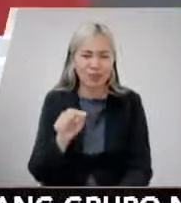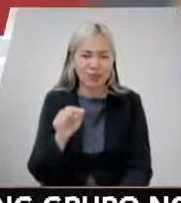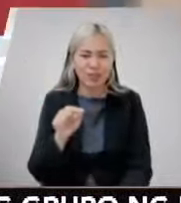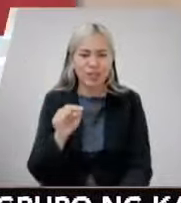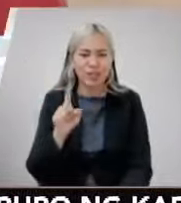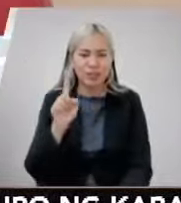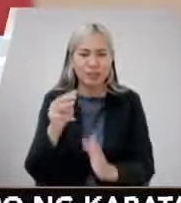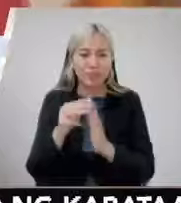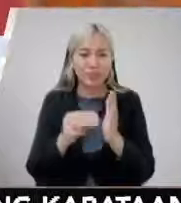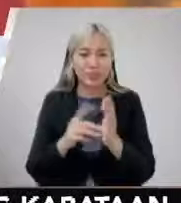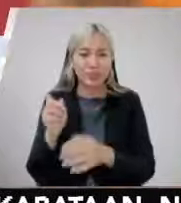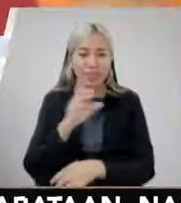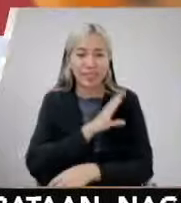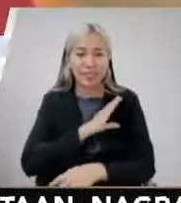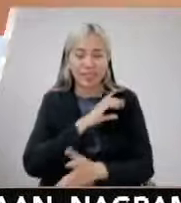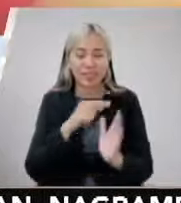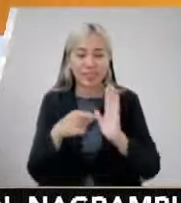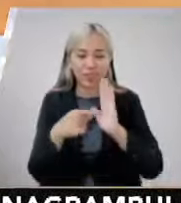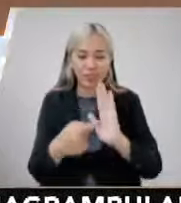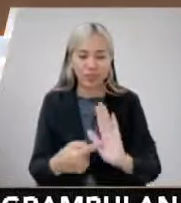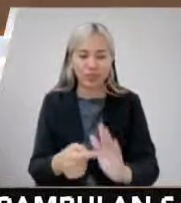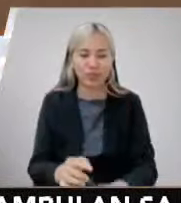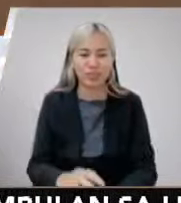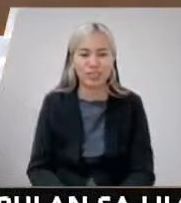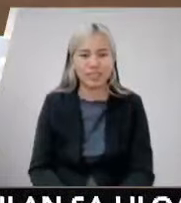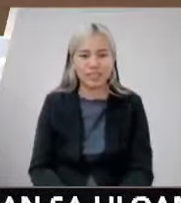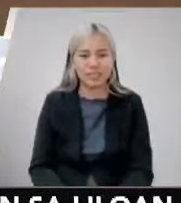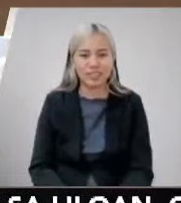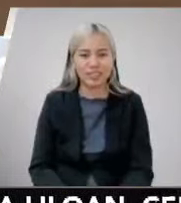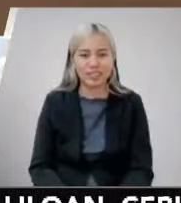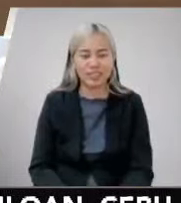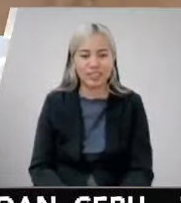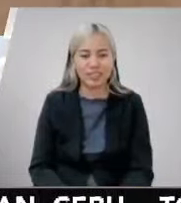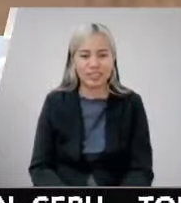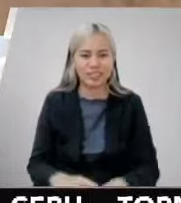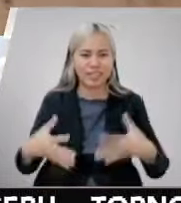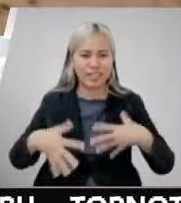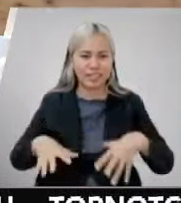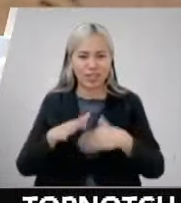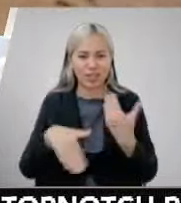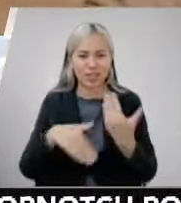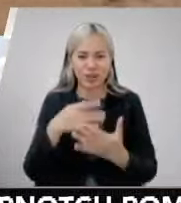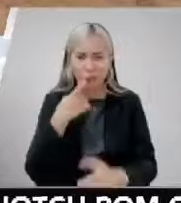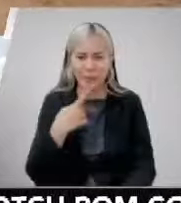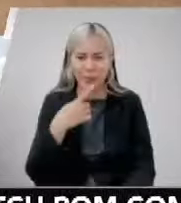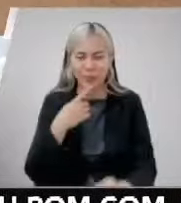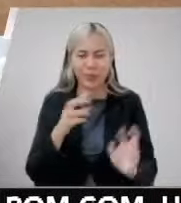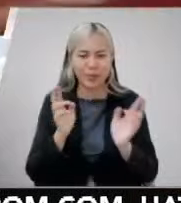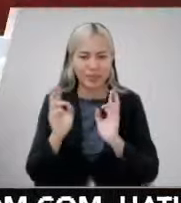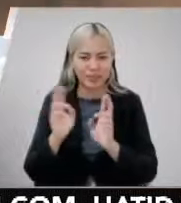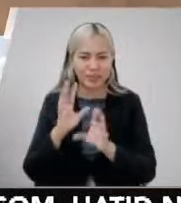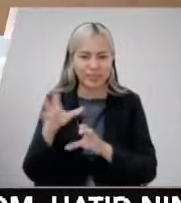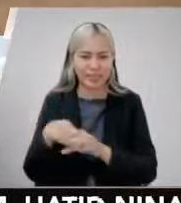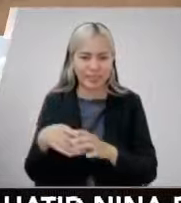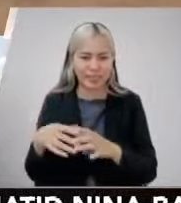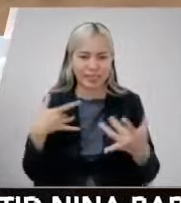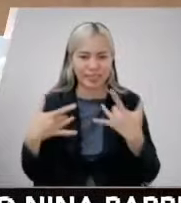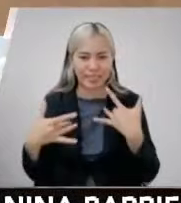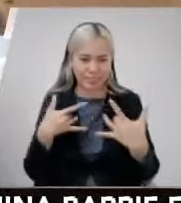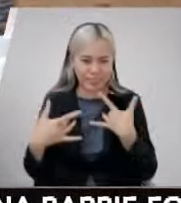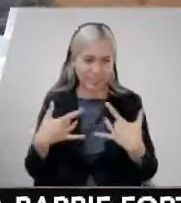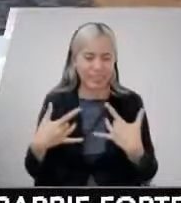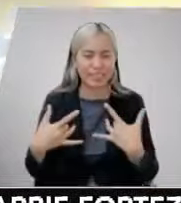yan ng Kapuso Afternoon Prime serye. Dressed in all red, ready na ang makieksena sa mga exciting na tagpo ang